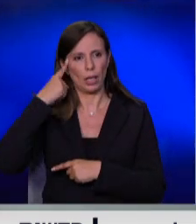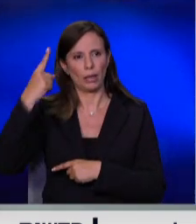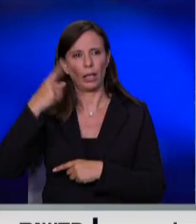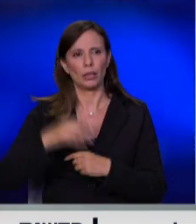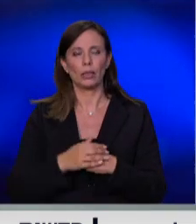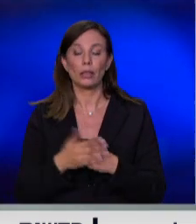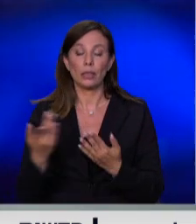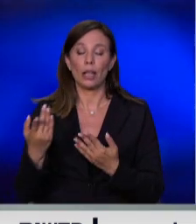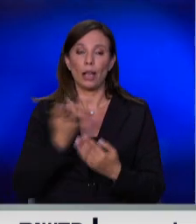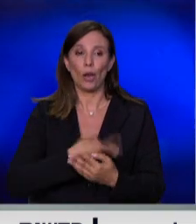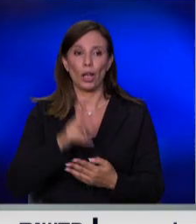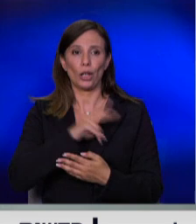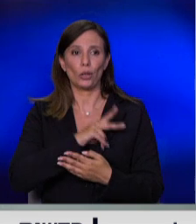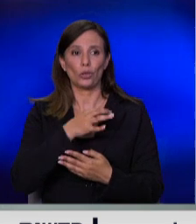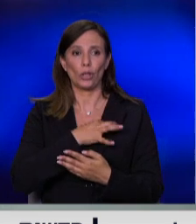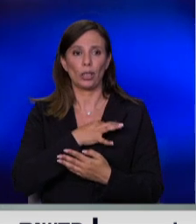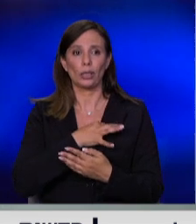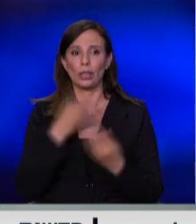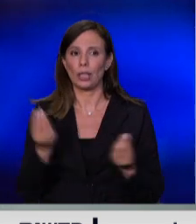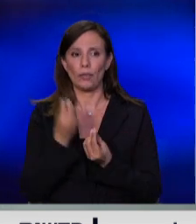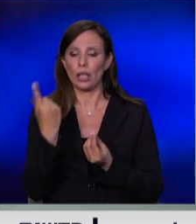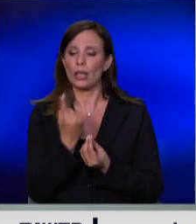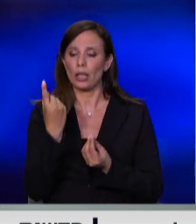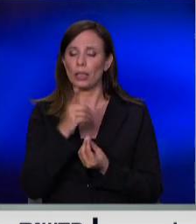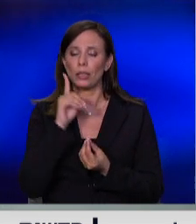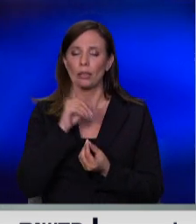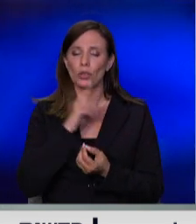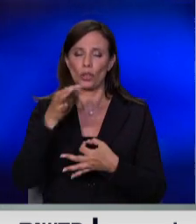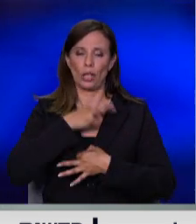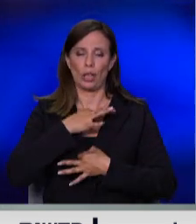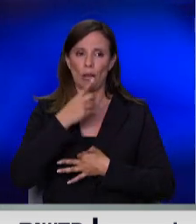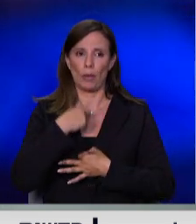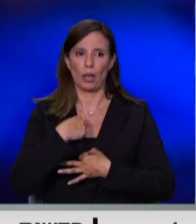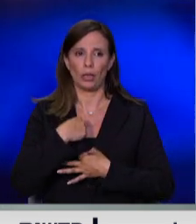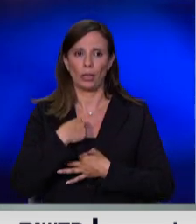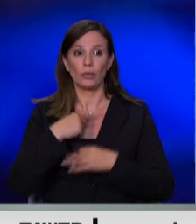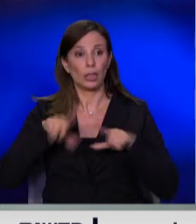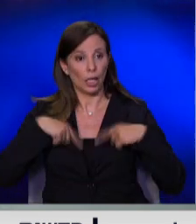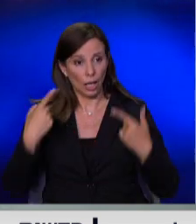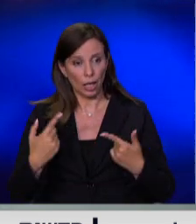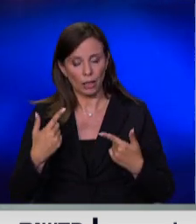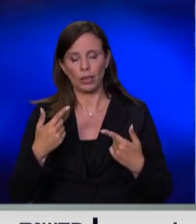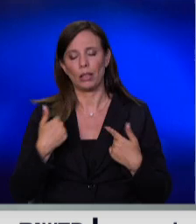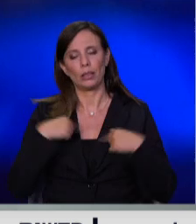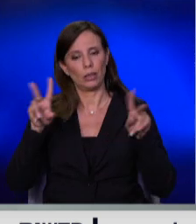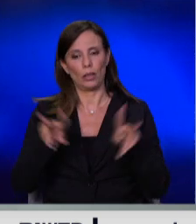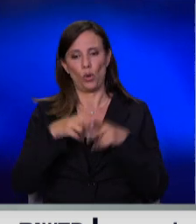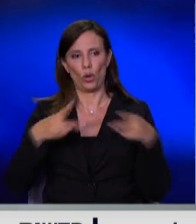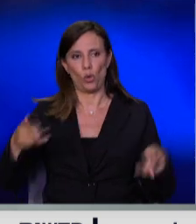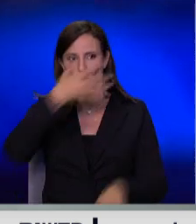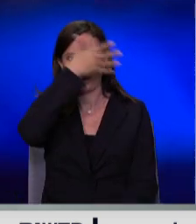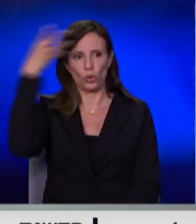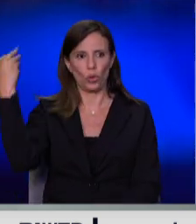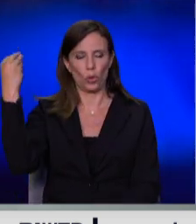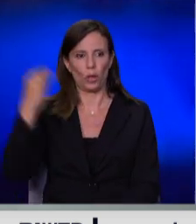преувеличить, это осталось все на мне, мама другого мне не сказала. И я сколько живу, я занимаюсь тем, чтобы не